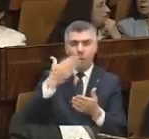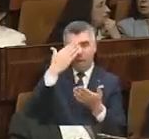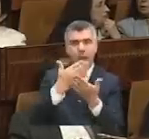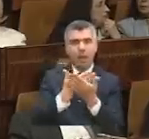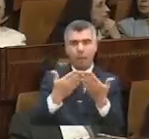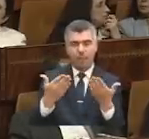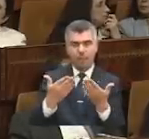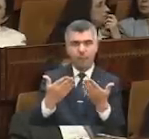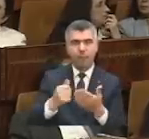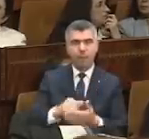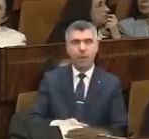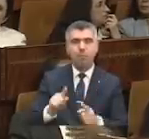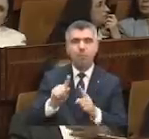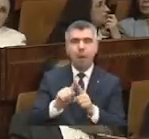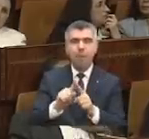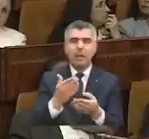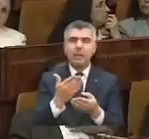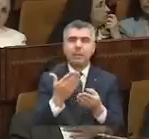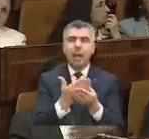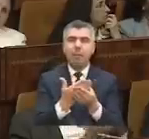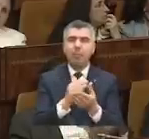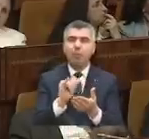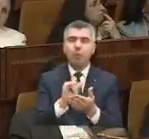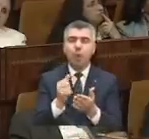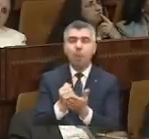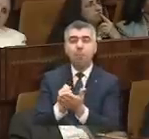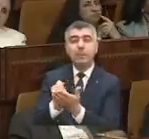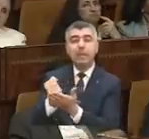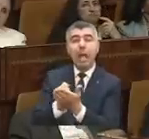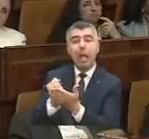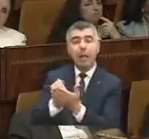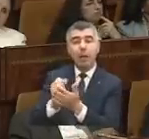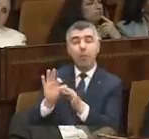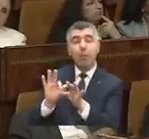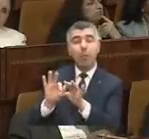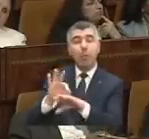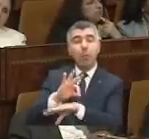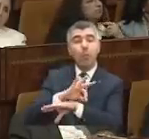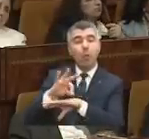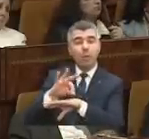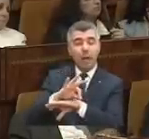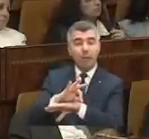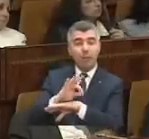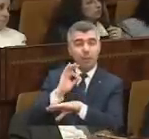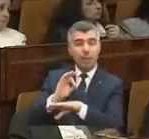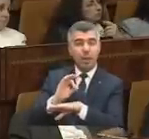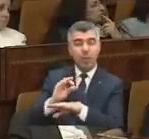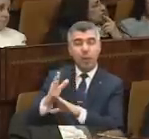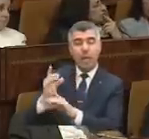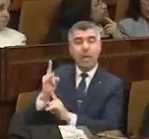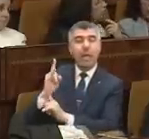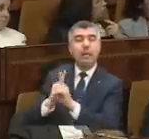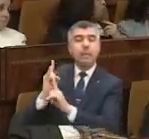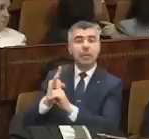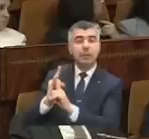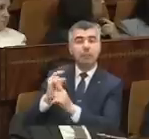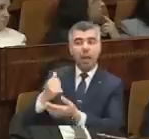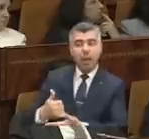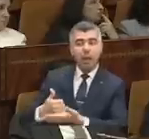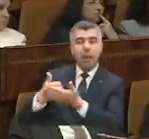ان السبب كيرجع لان المباريات في العهد السابق ما كانش توظيفات اللي كتخدم المصلحه ديال